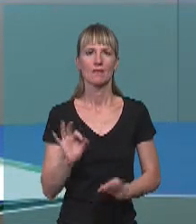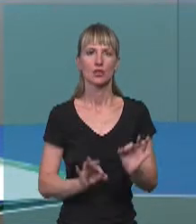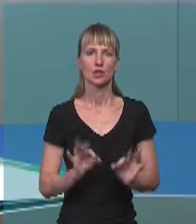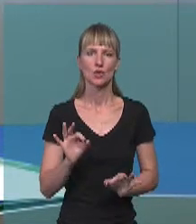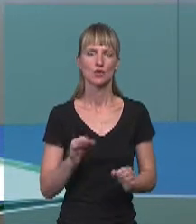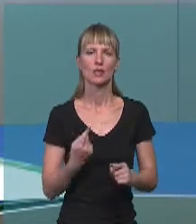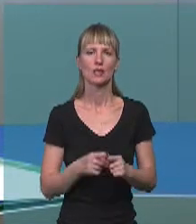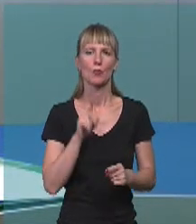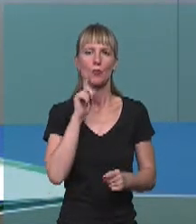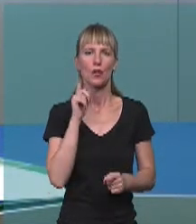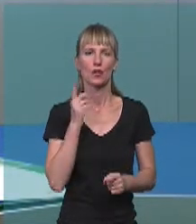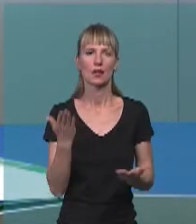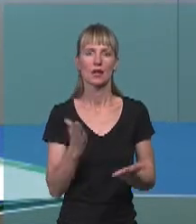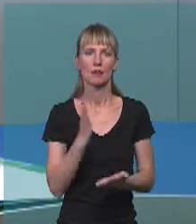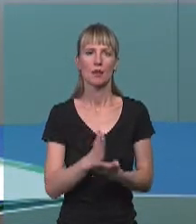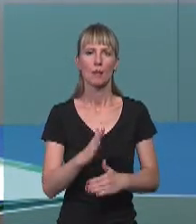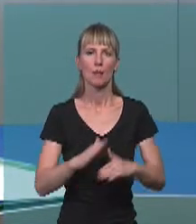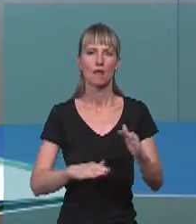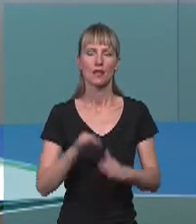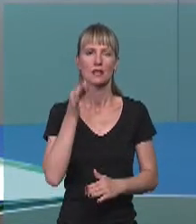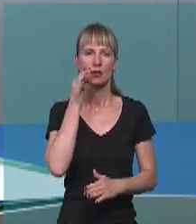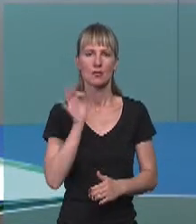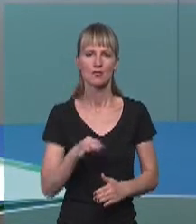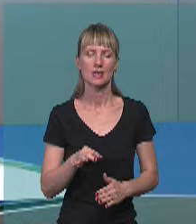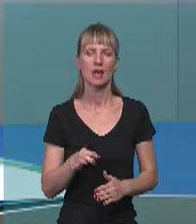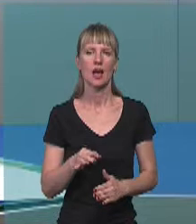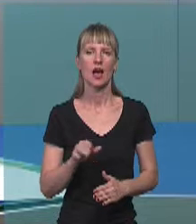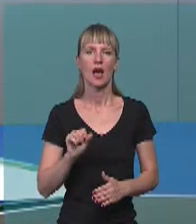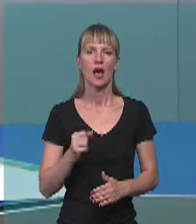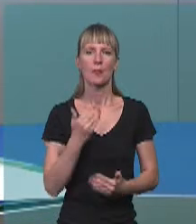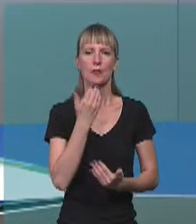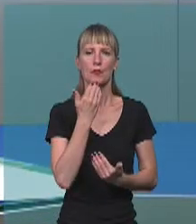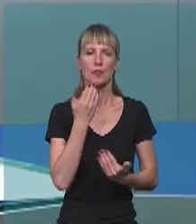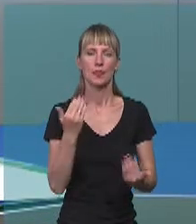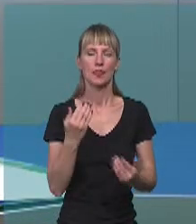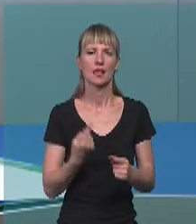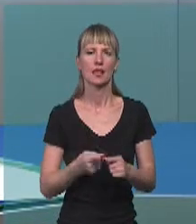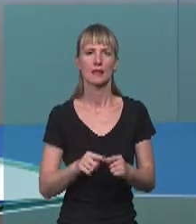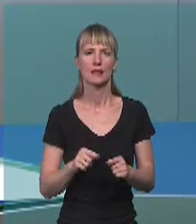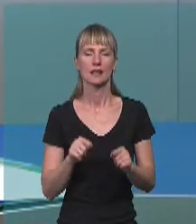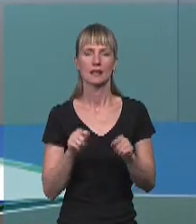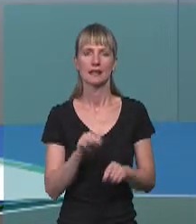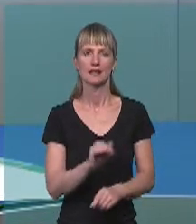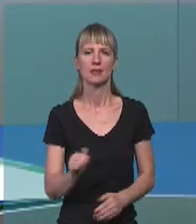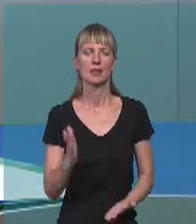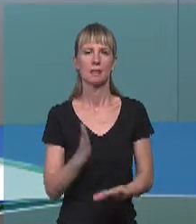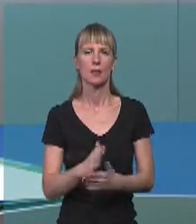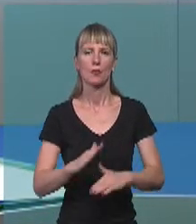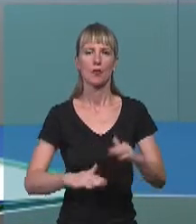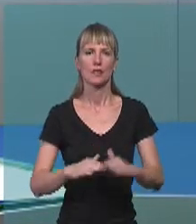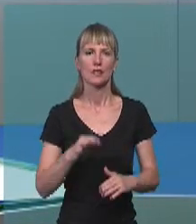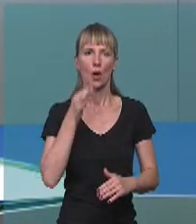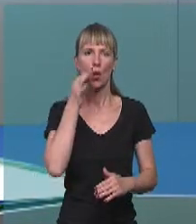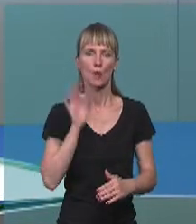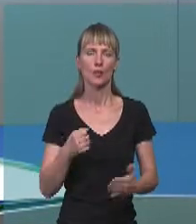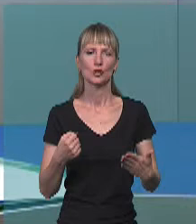70,2% – це молодь, яка мала професійний досвід. А от останні – це ті діти, які мали професійний